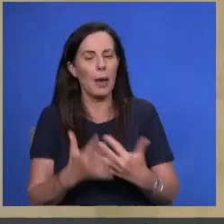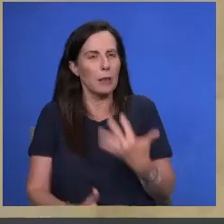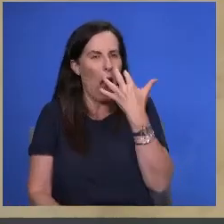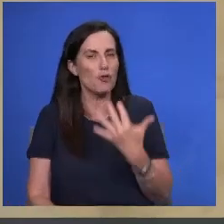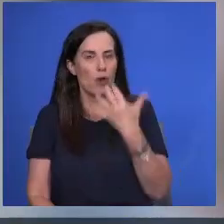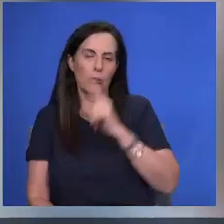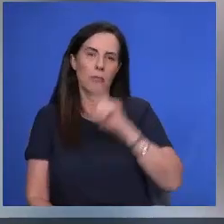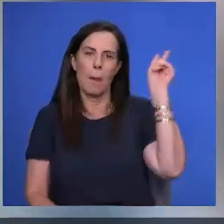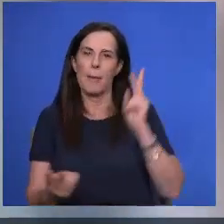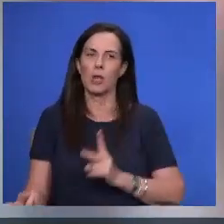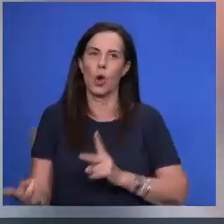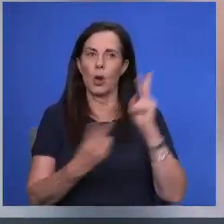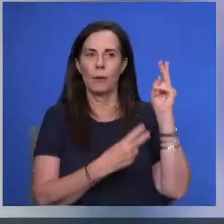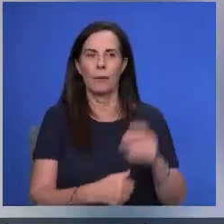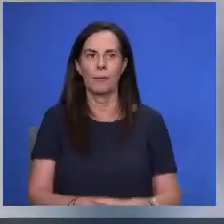שפונו לבתי חולים.